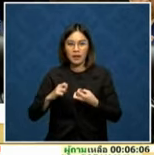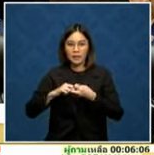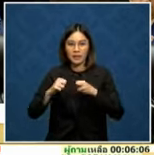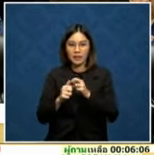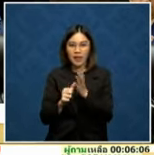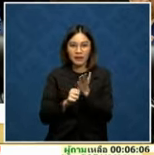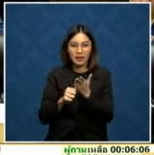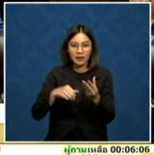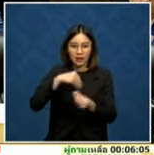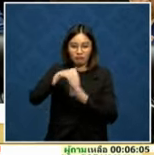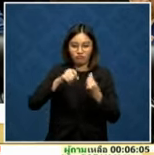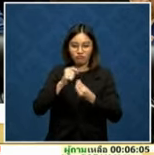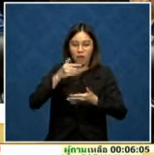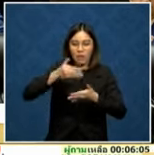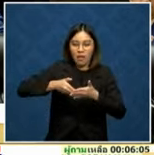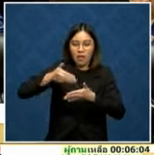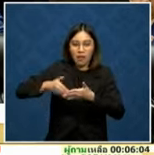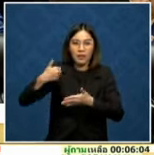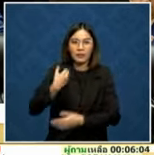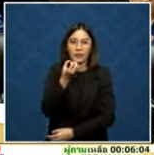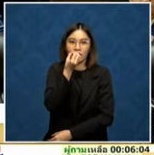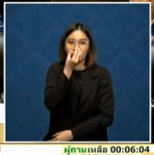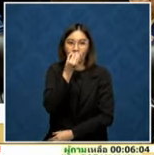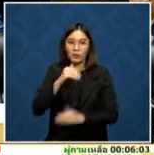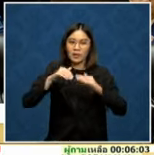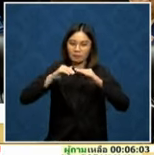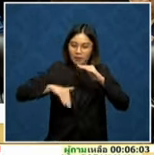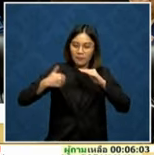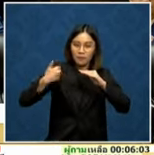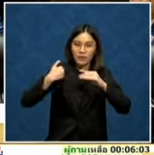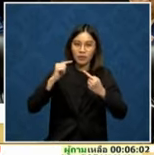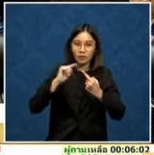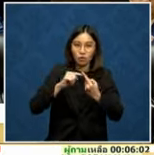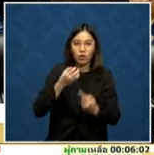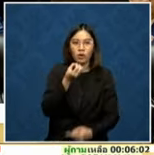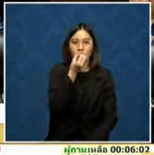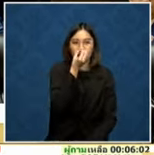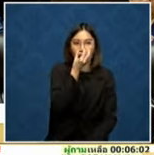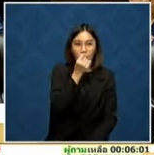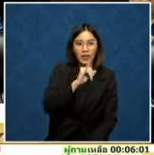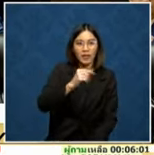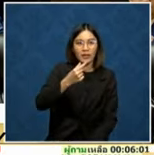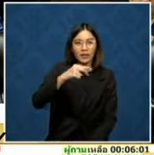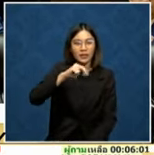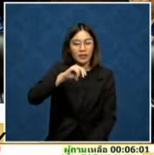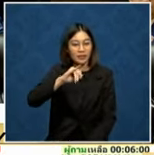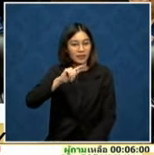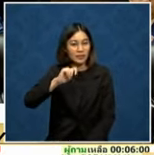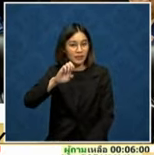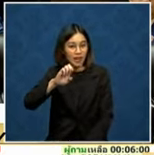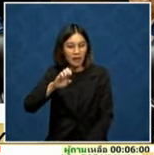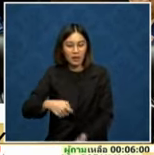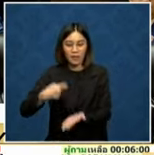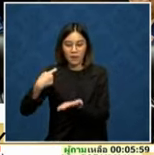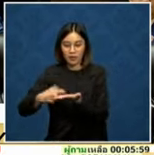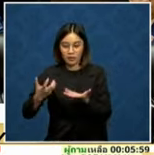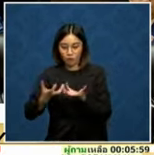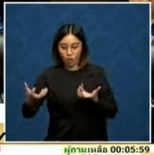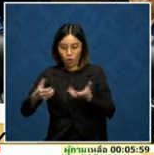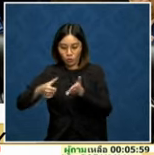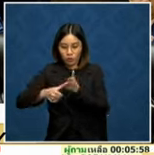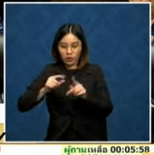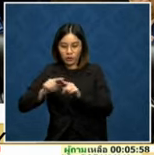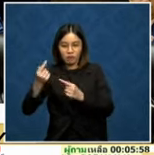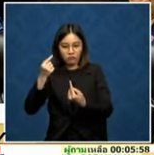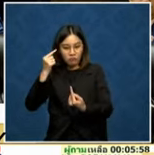าเศรษฐกฝืดเครืองก็อจะมีสนเชื่อดอกเบี้ยต่ำออกมาอยู่บ้างทั้สนเชื่อ Ignite Thailand ประกันสนเชื่อแต่มไมได้